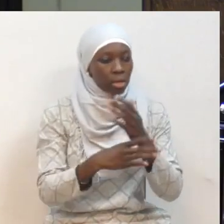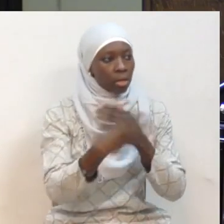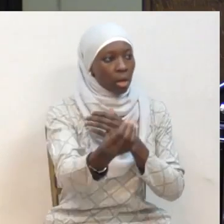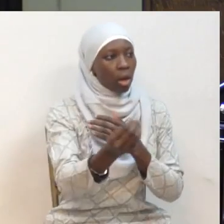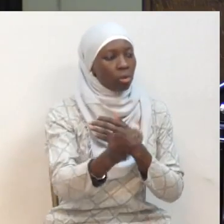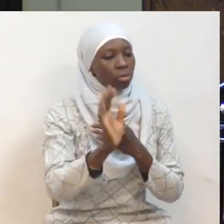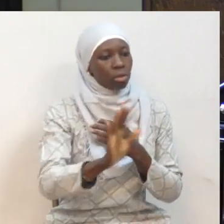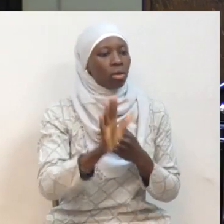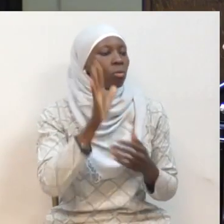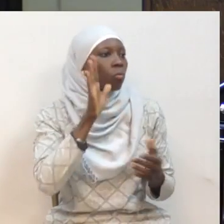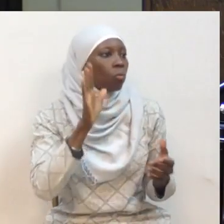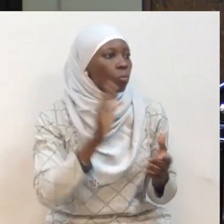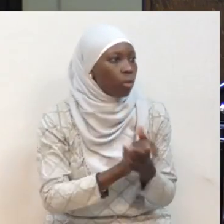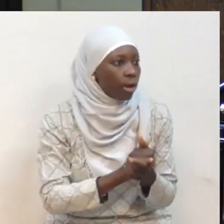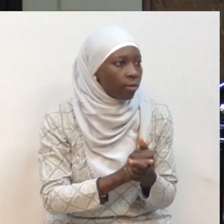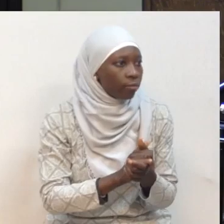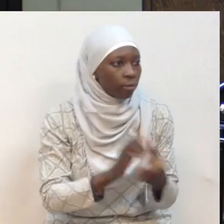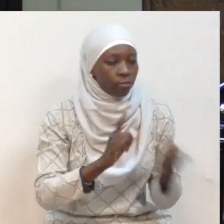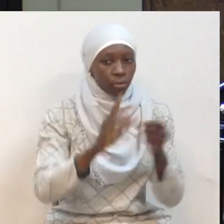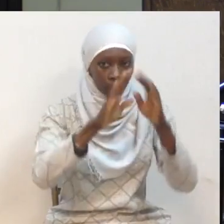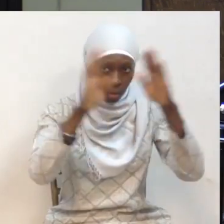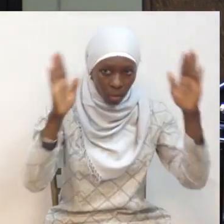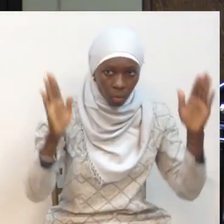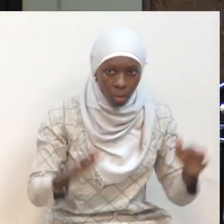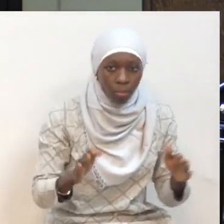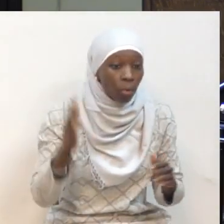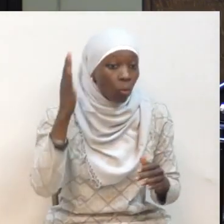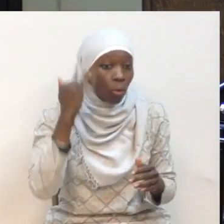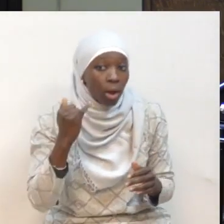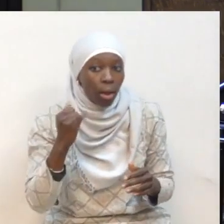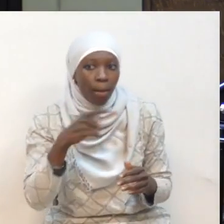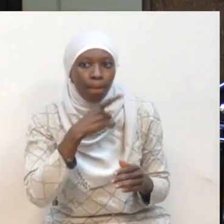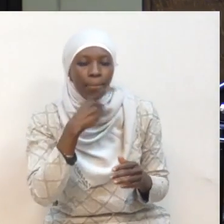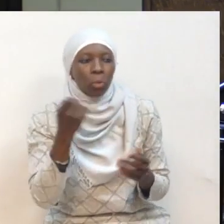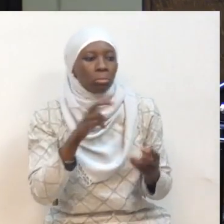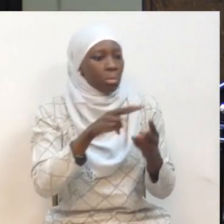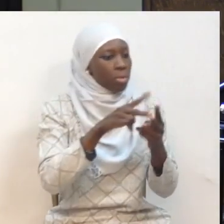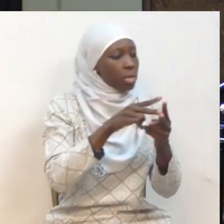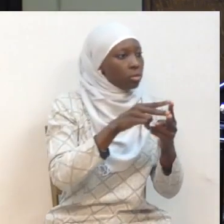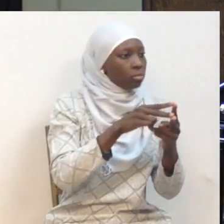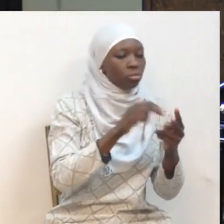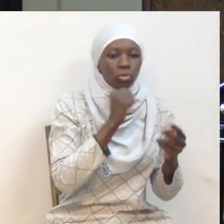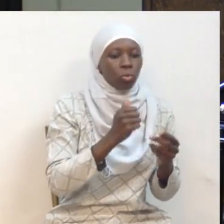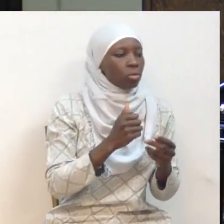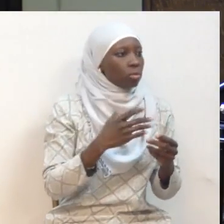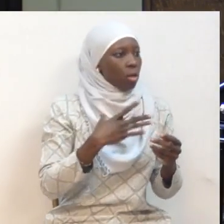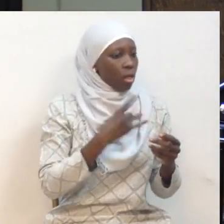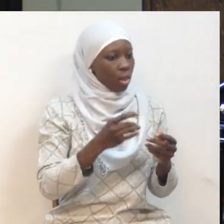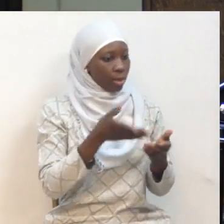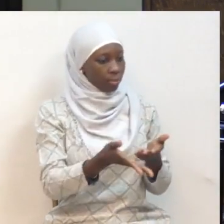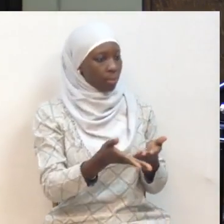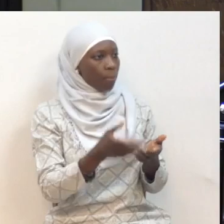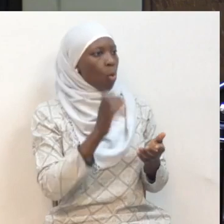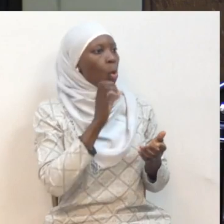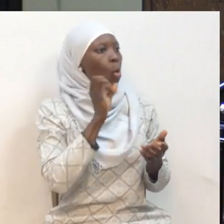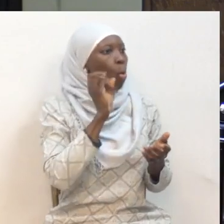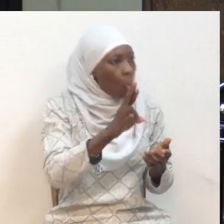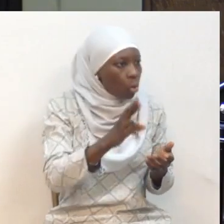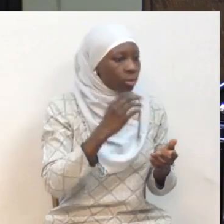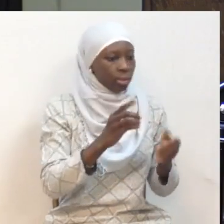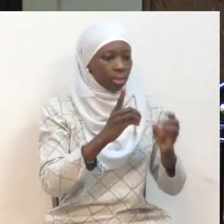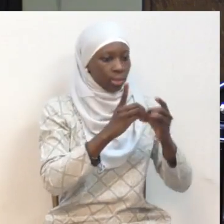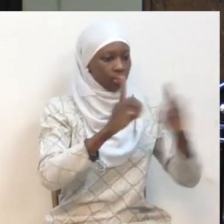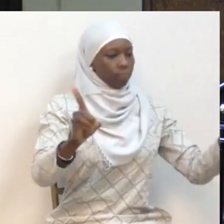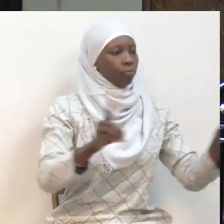either they don't like them or because they divorce them. The Quran says, لا